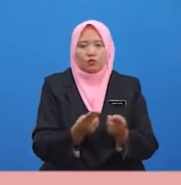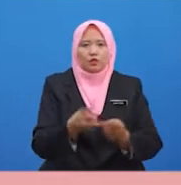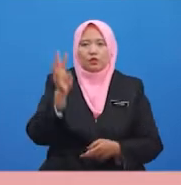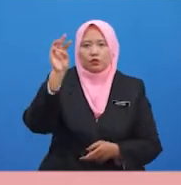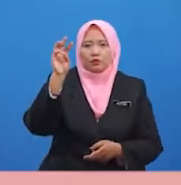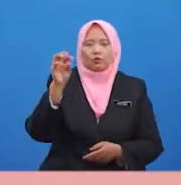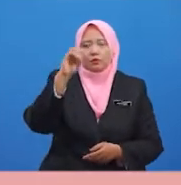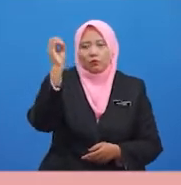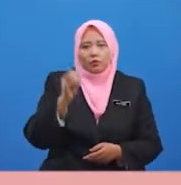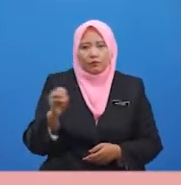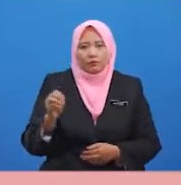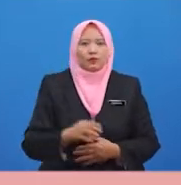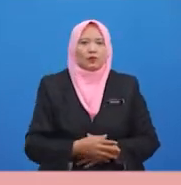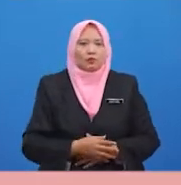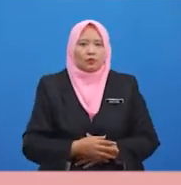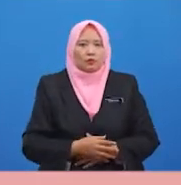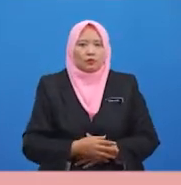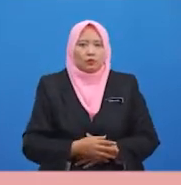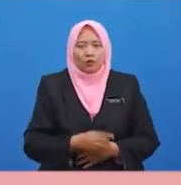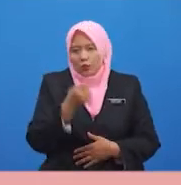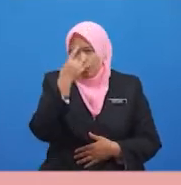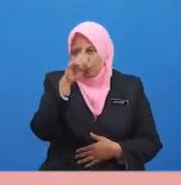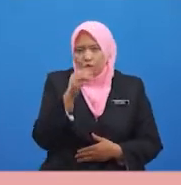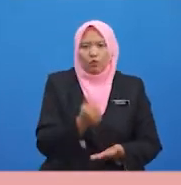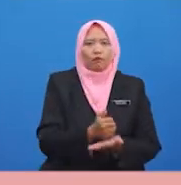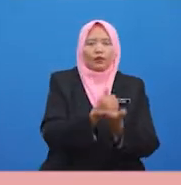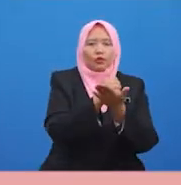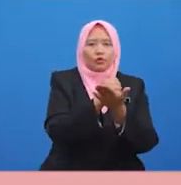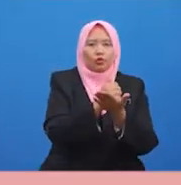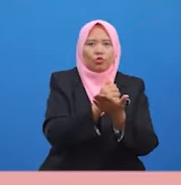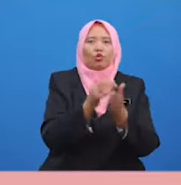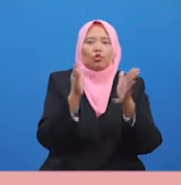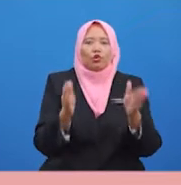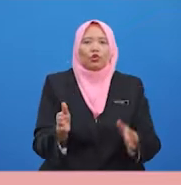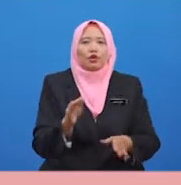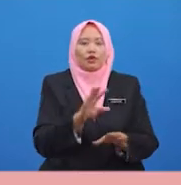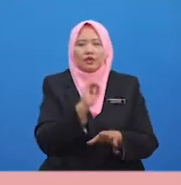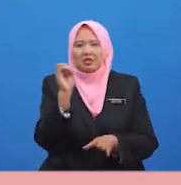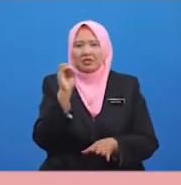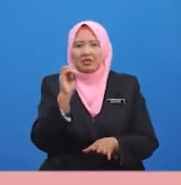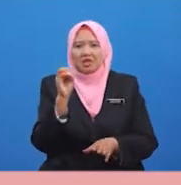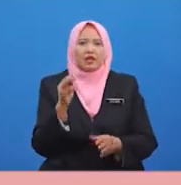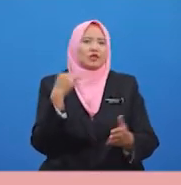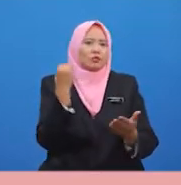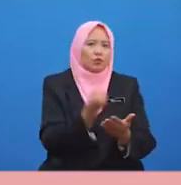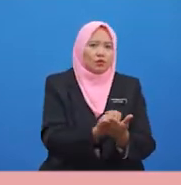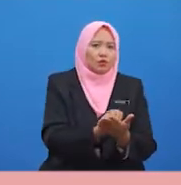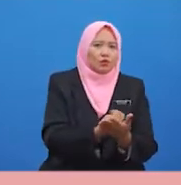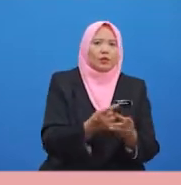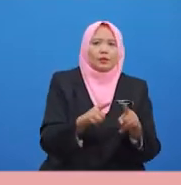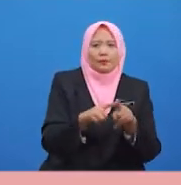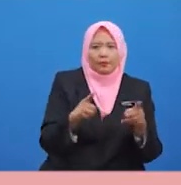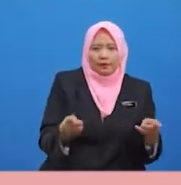membantu golongan yang tidak mempunyai modal tetapi mempunyai kemahiran dan